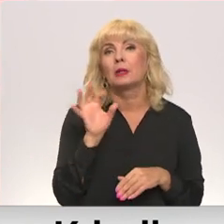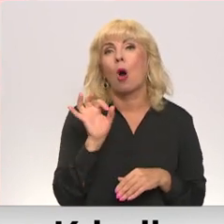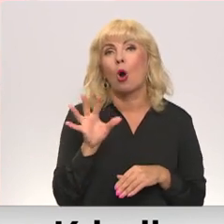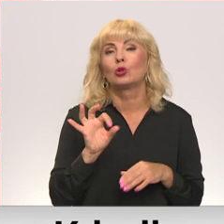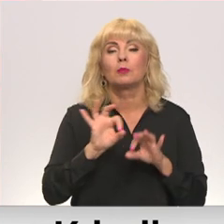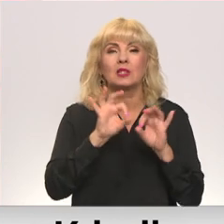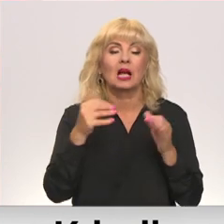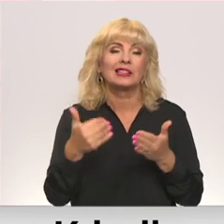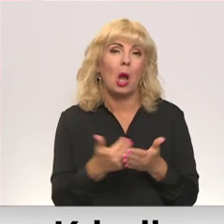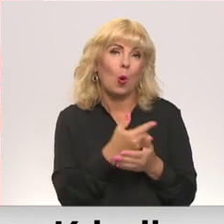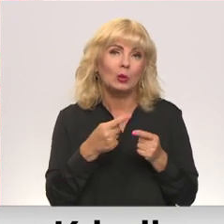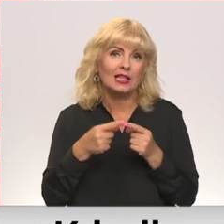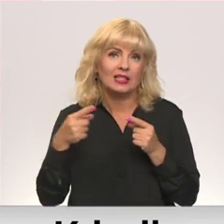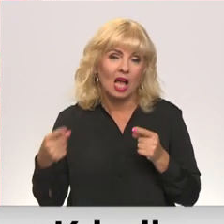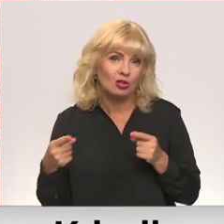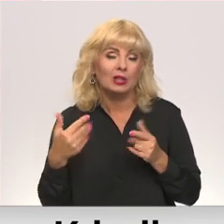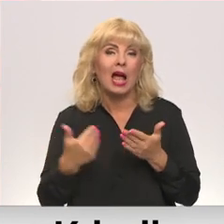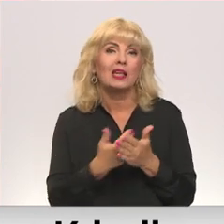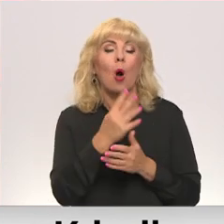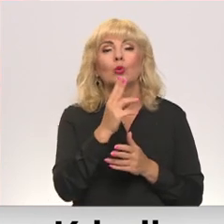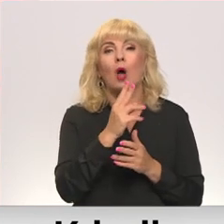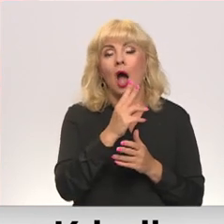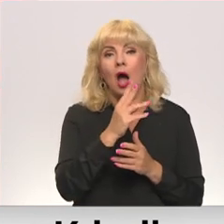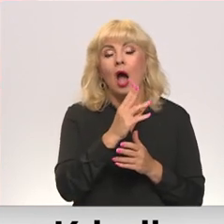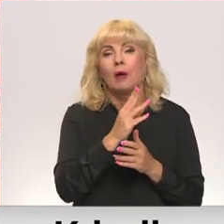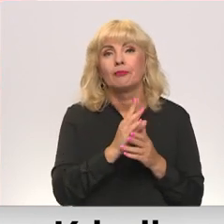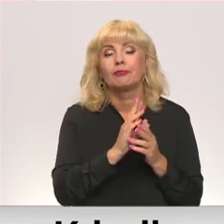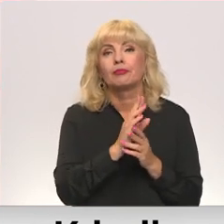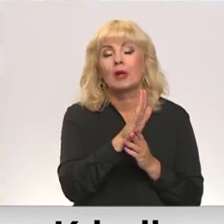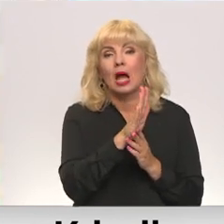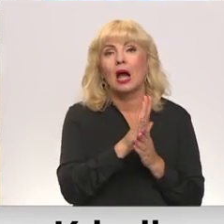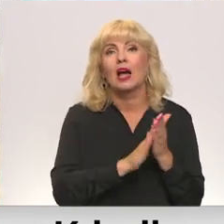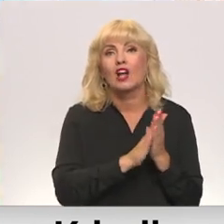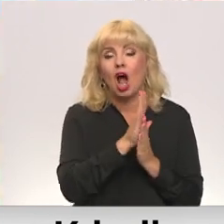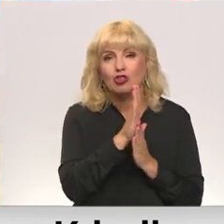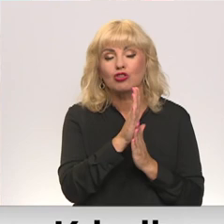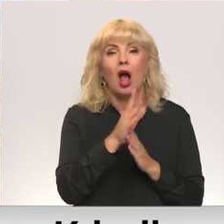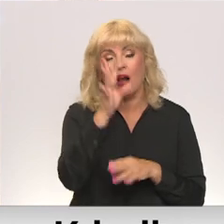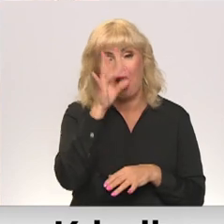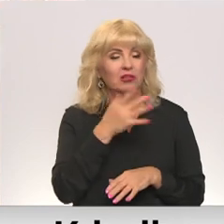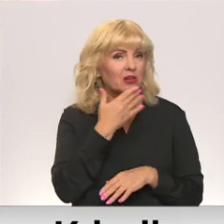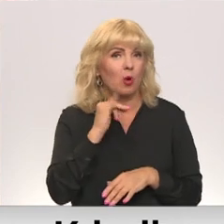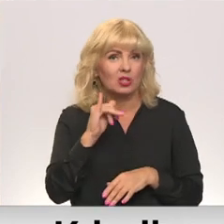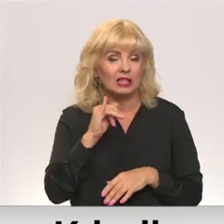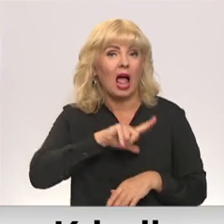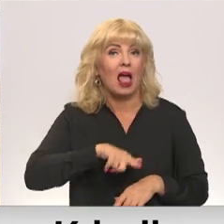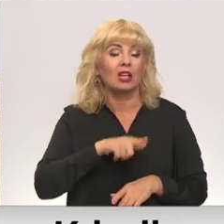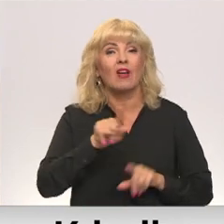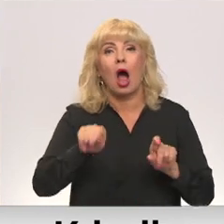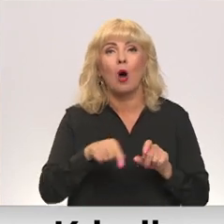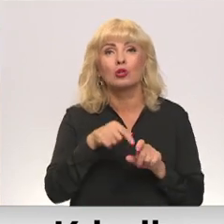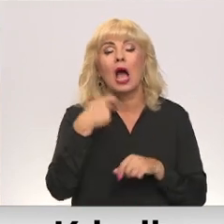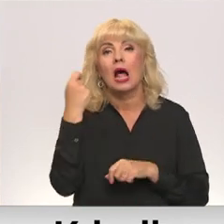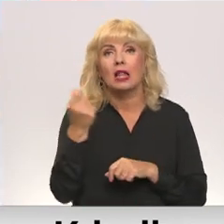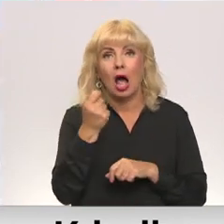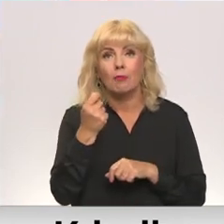sāksies jaunā sezona, jaunā raža, kas Kazahijā nav nemaz tik slikta. Latvijā audzētie graudaugi Liepājas ostā ienāk